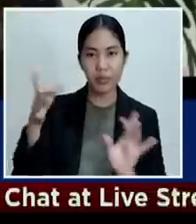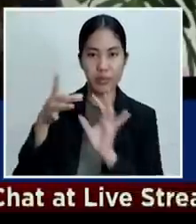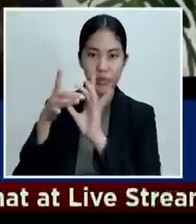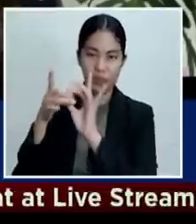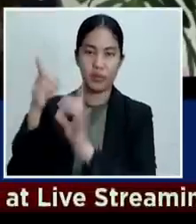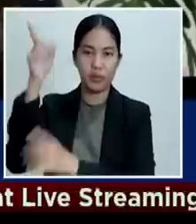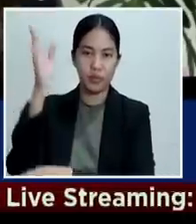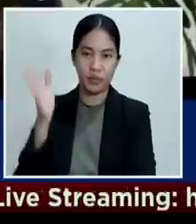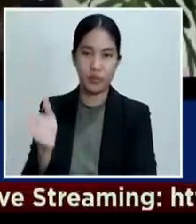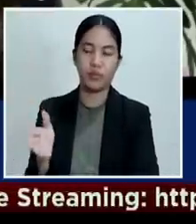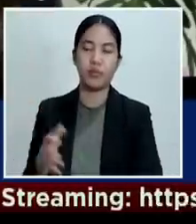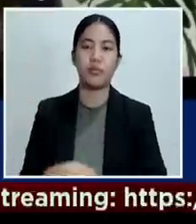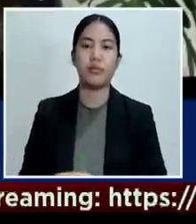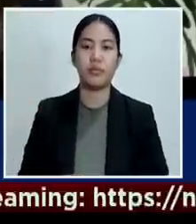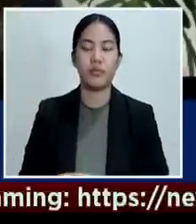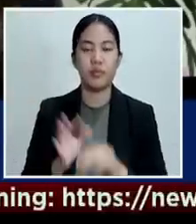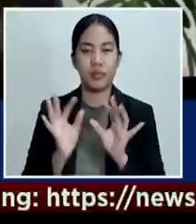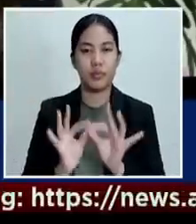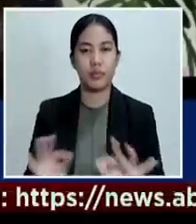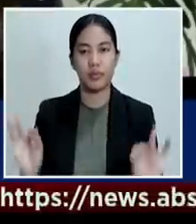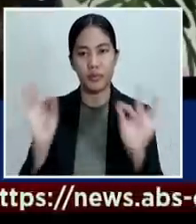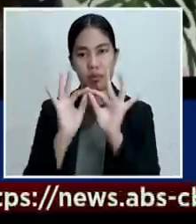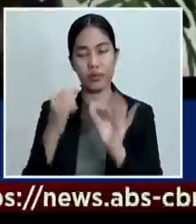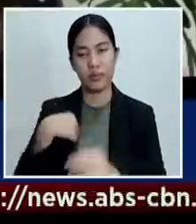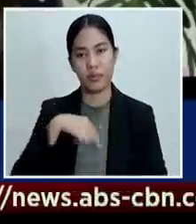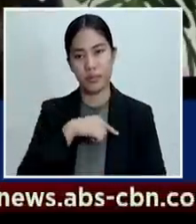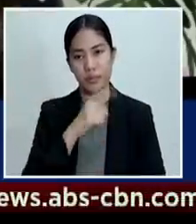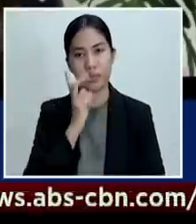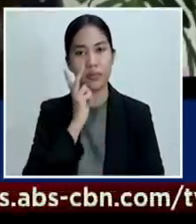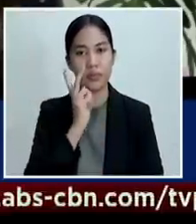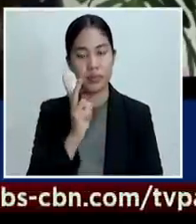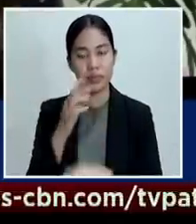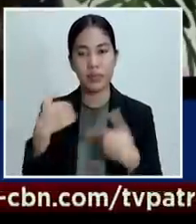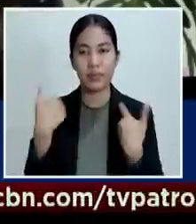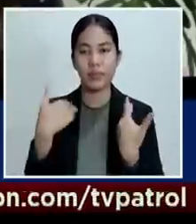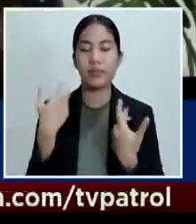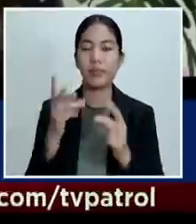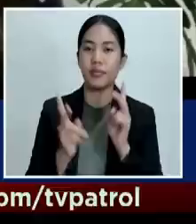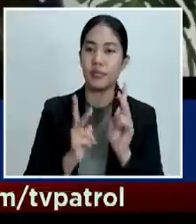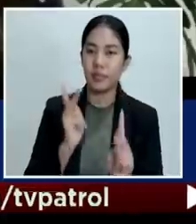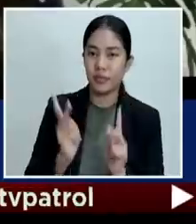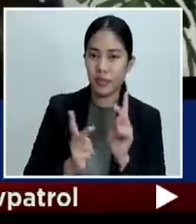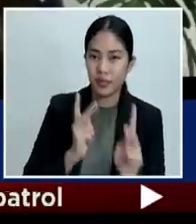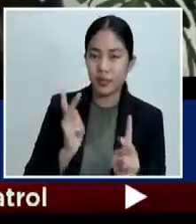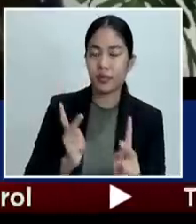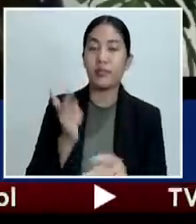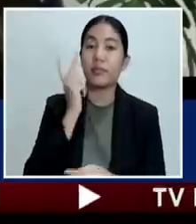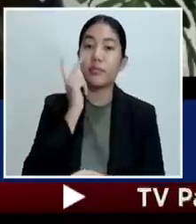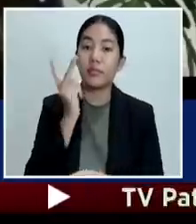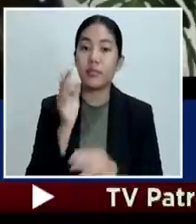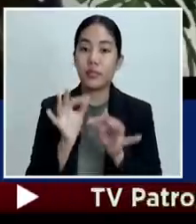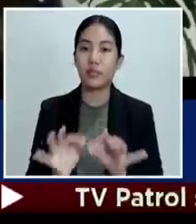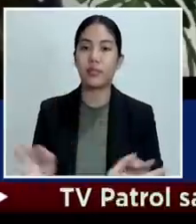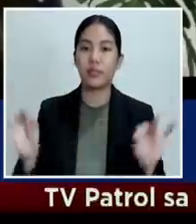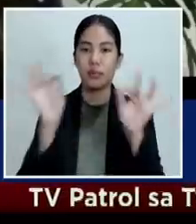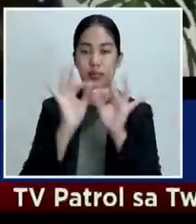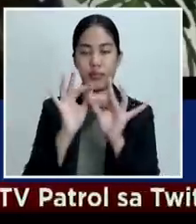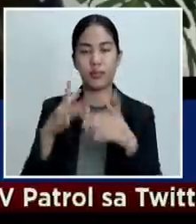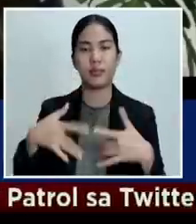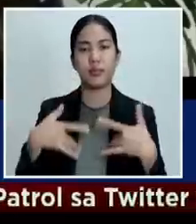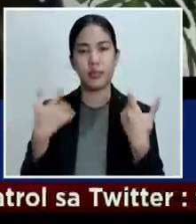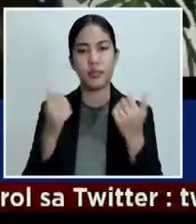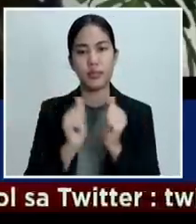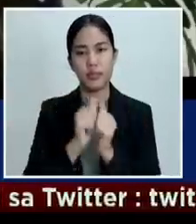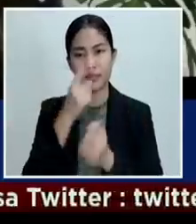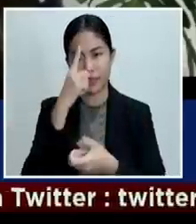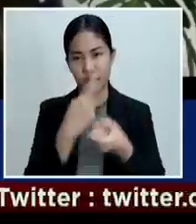kasi nakikita natin na yung kabataan, nakikita nila yung importansya ng buhay pananampalataya, yung buhay